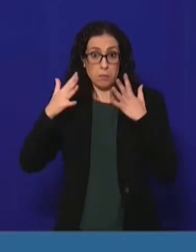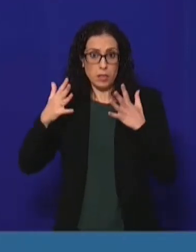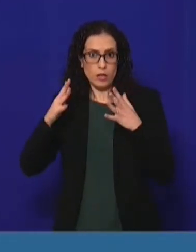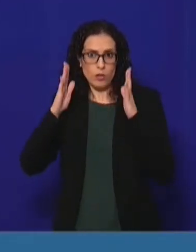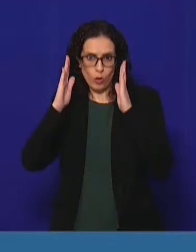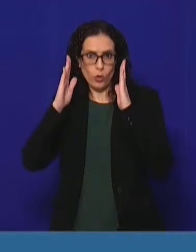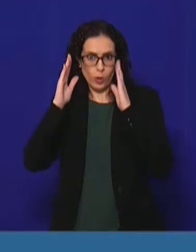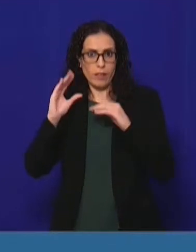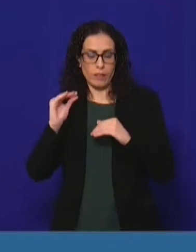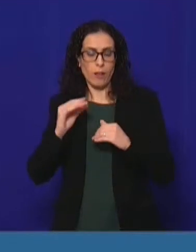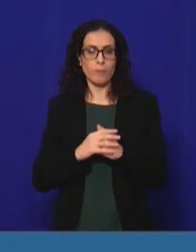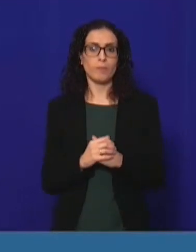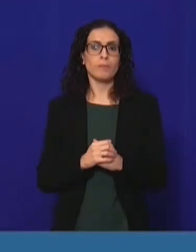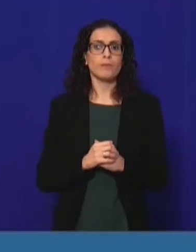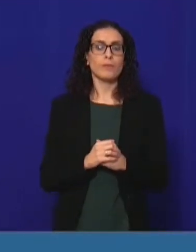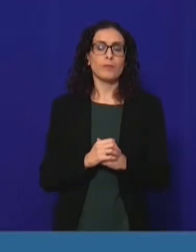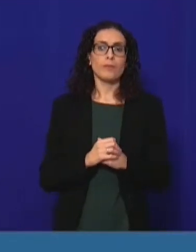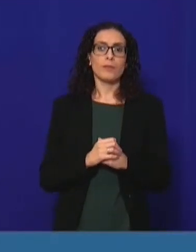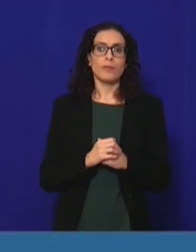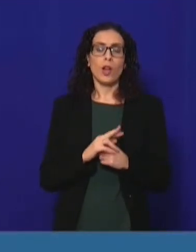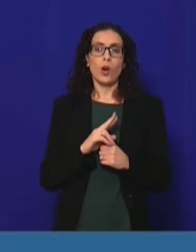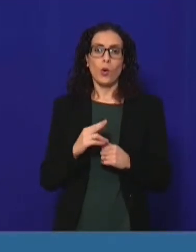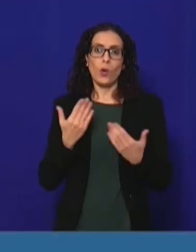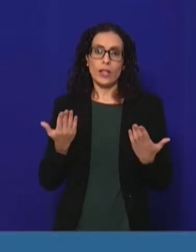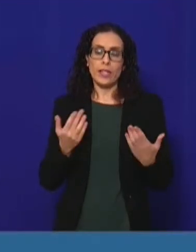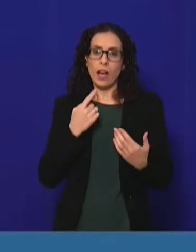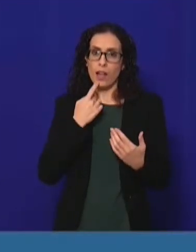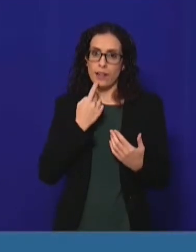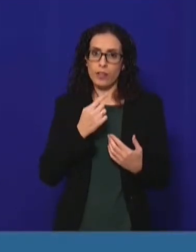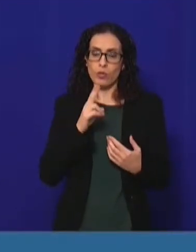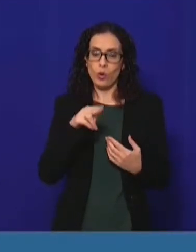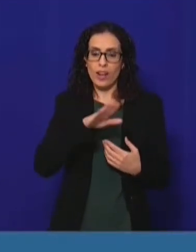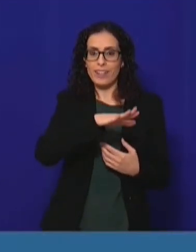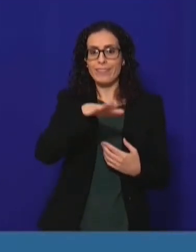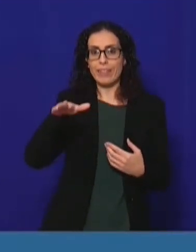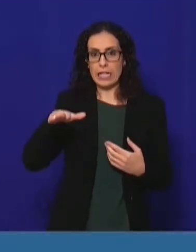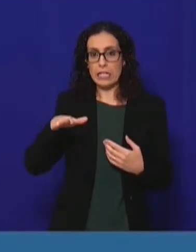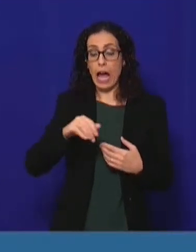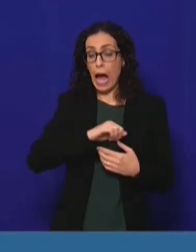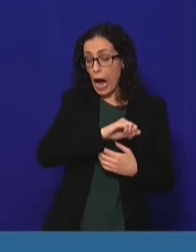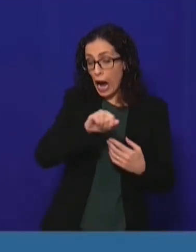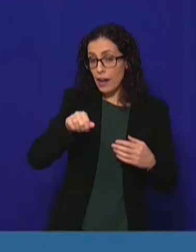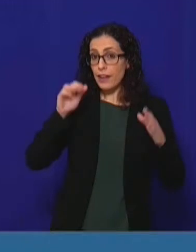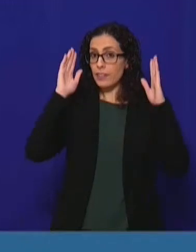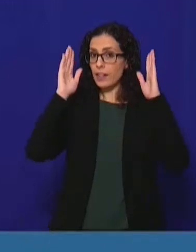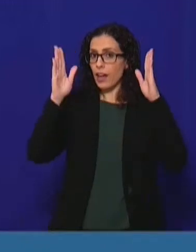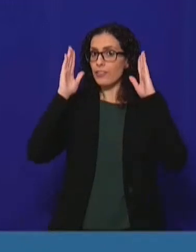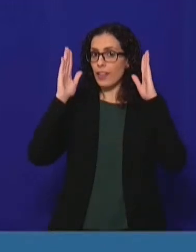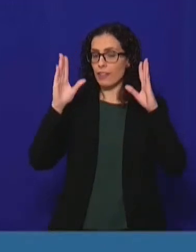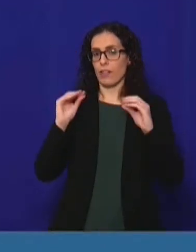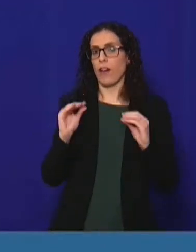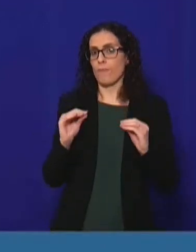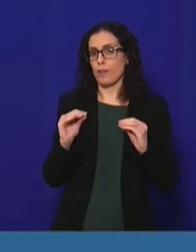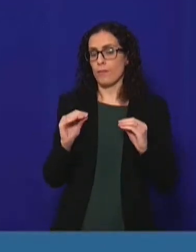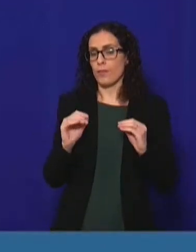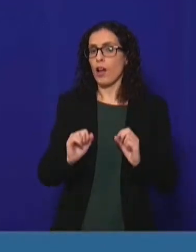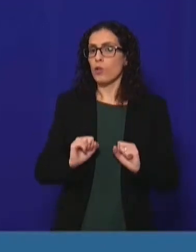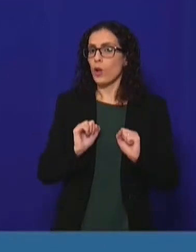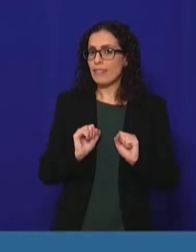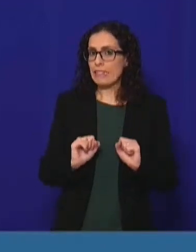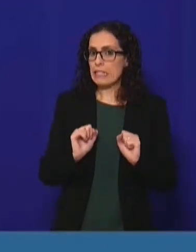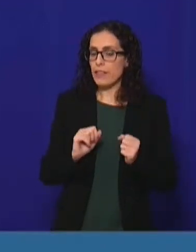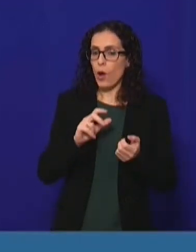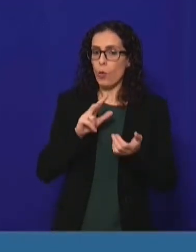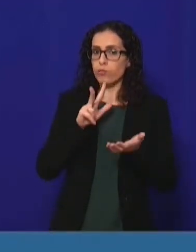nappella lil pubbliku li aħna bħalma qegħdin taraw qegħdin nkunu attenti ħafna ħanistennew ukoll